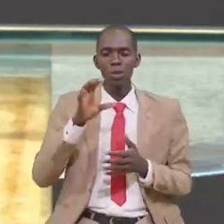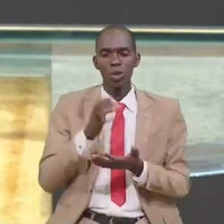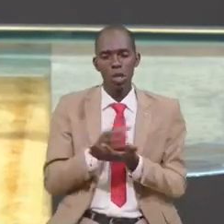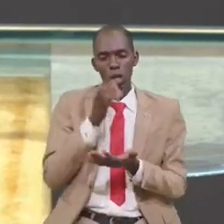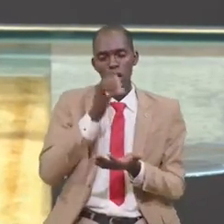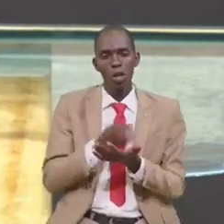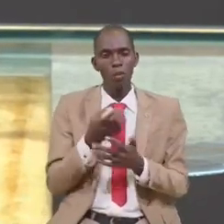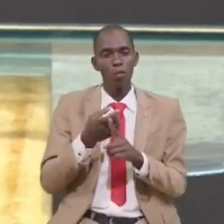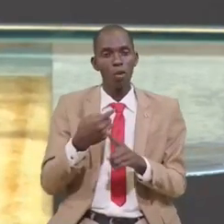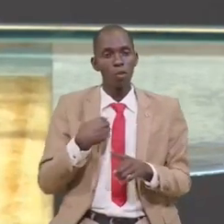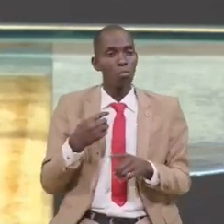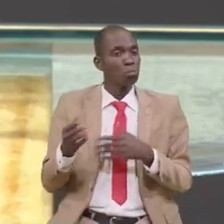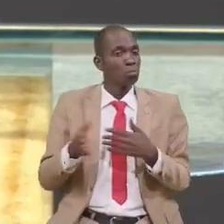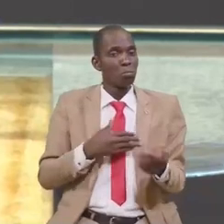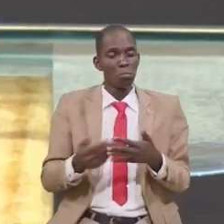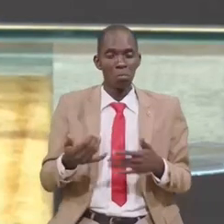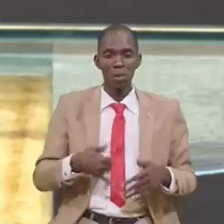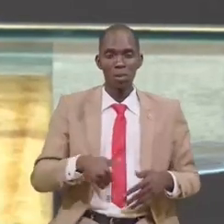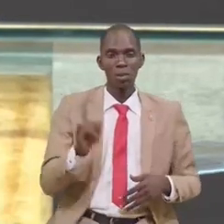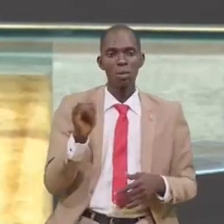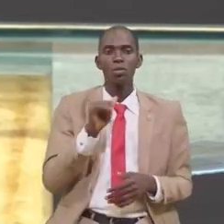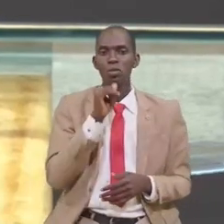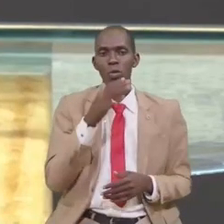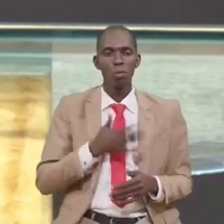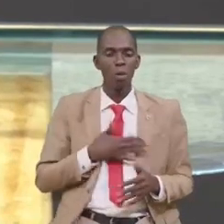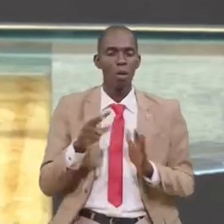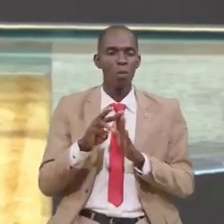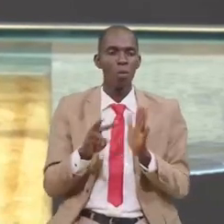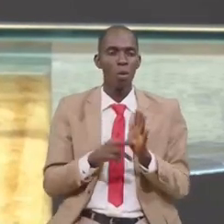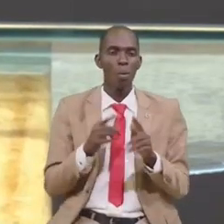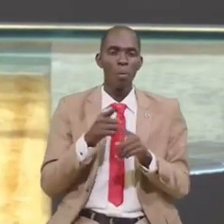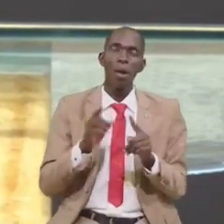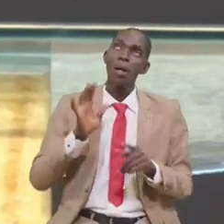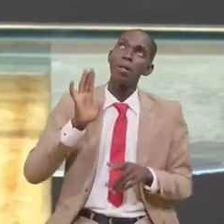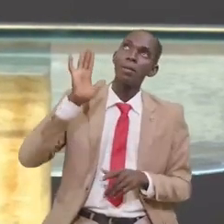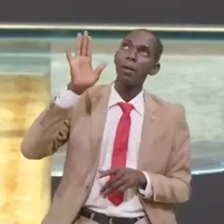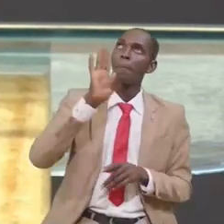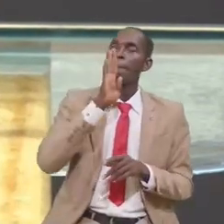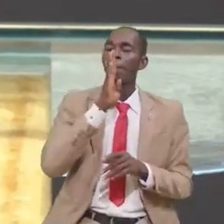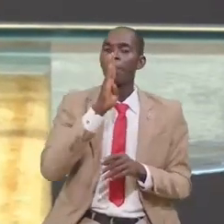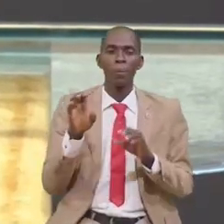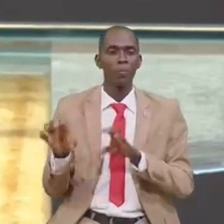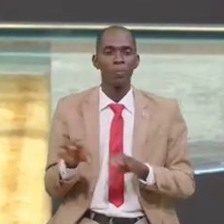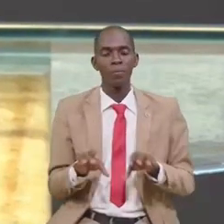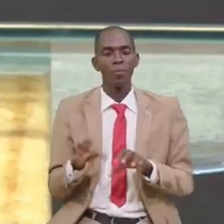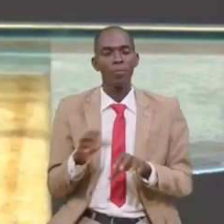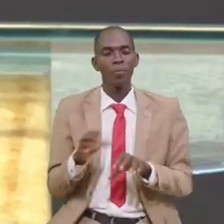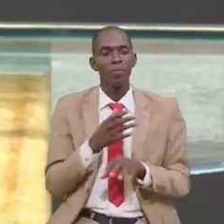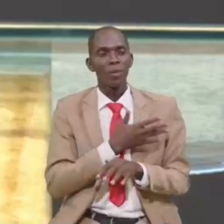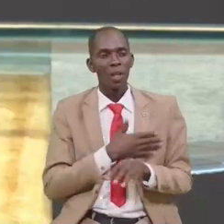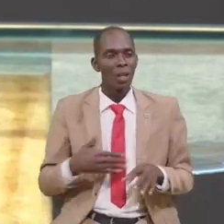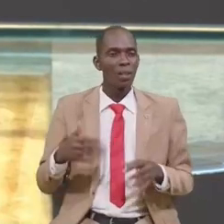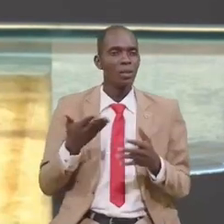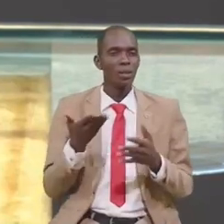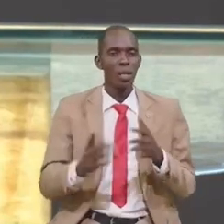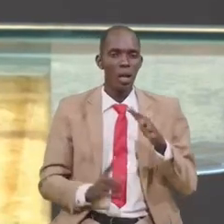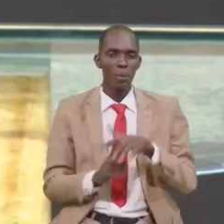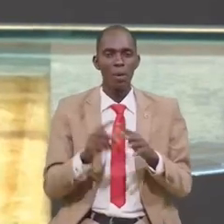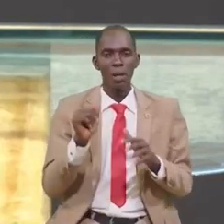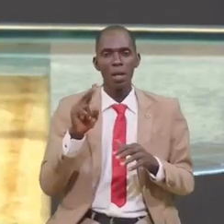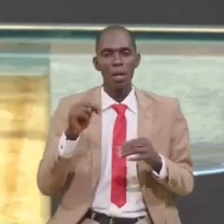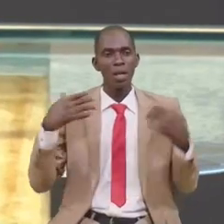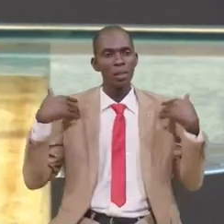cette coupe, toutefois que ma volonté ne se fasse pas, mais la tienne. » Alors un ange lui apparut